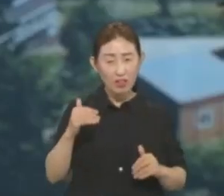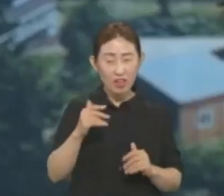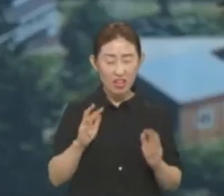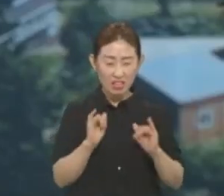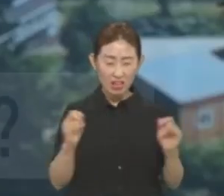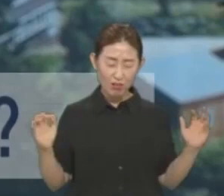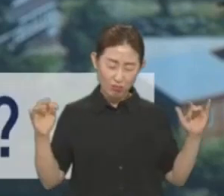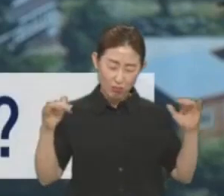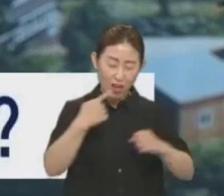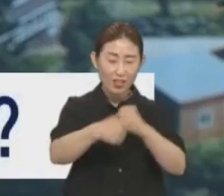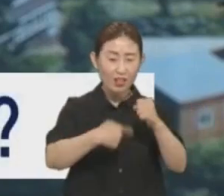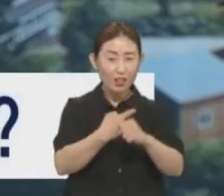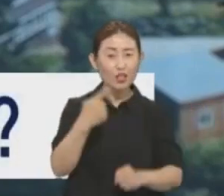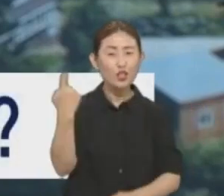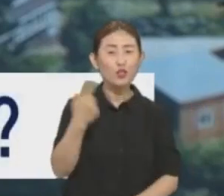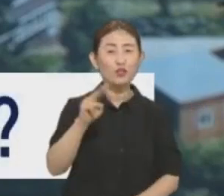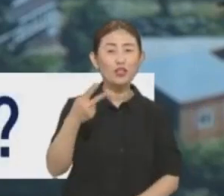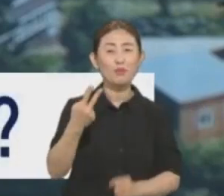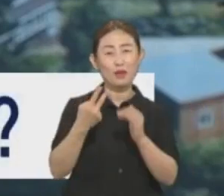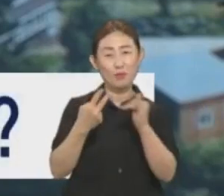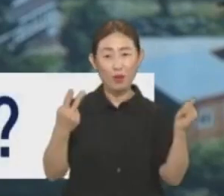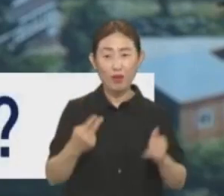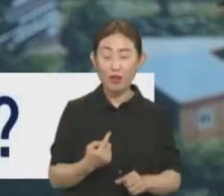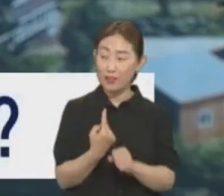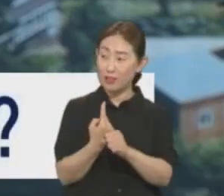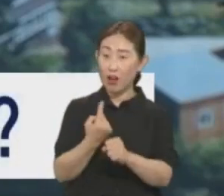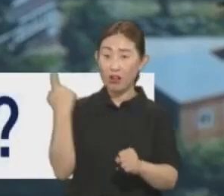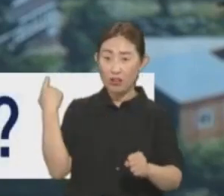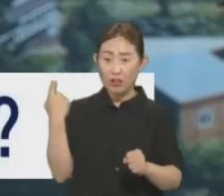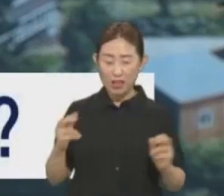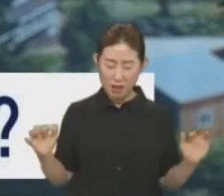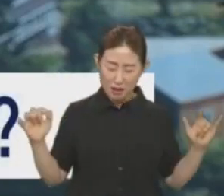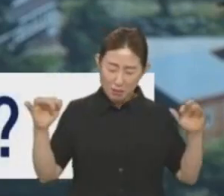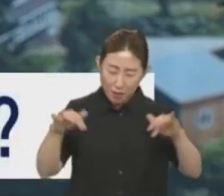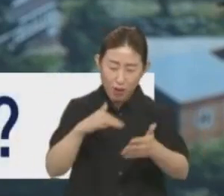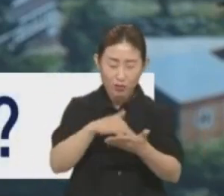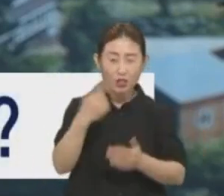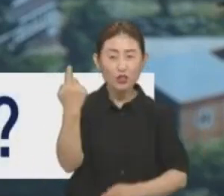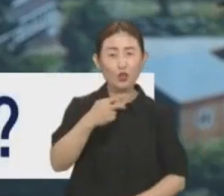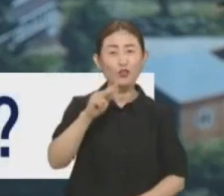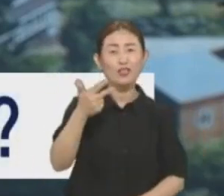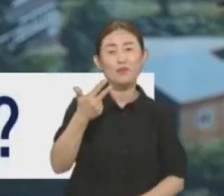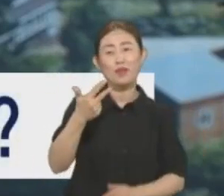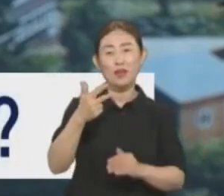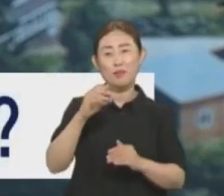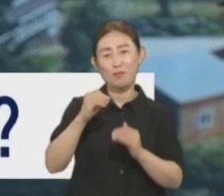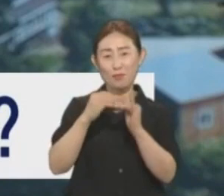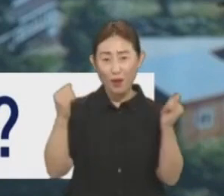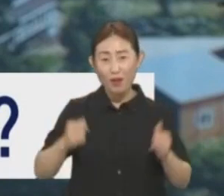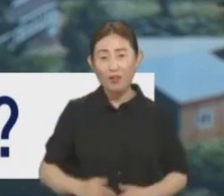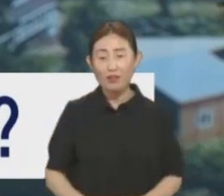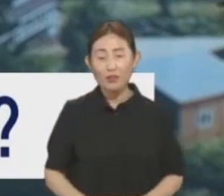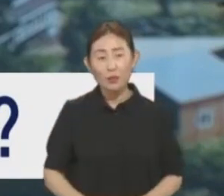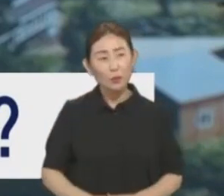1,200만 명 정도가 오셨는데요. 지난해의 경우에는 1,700만 명이 오셨습니다. 아마